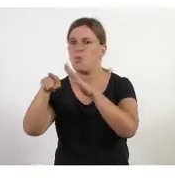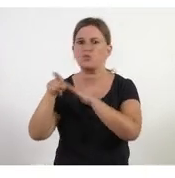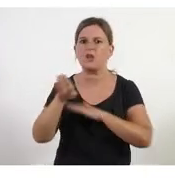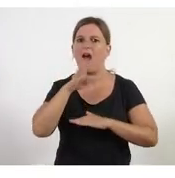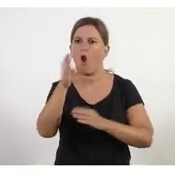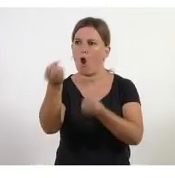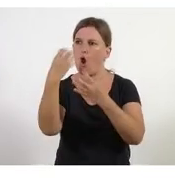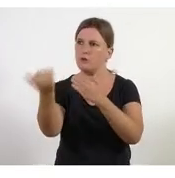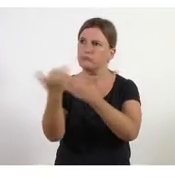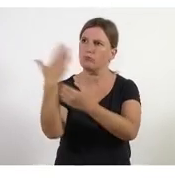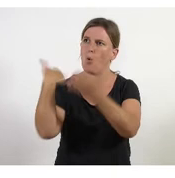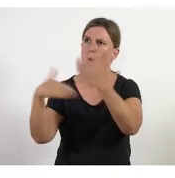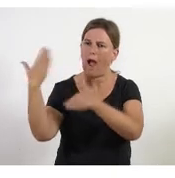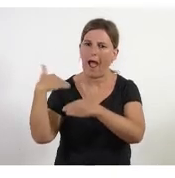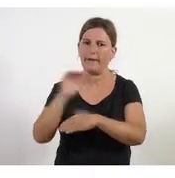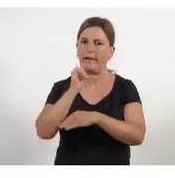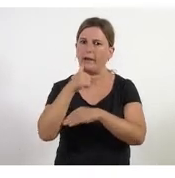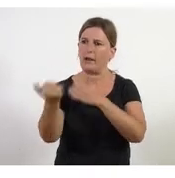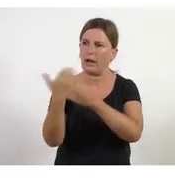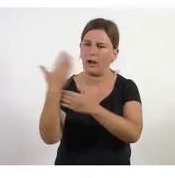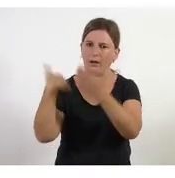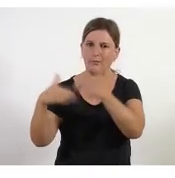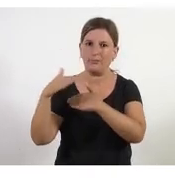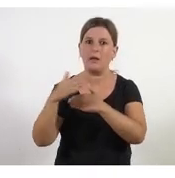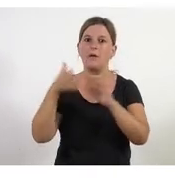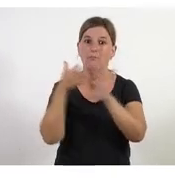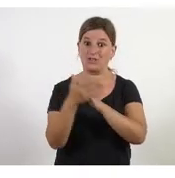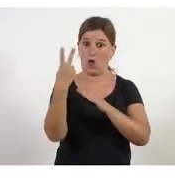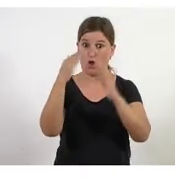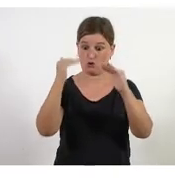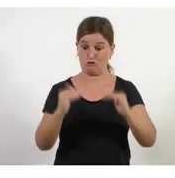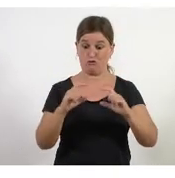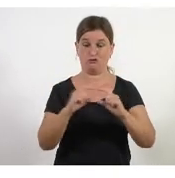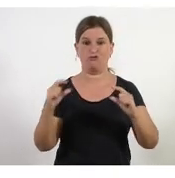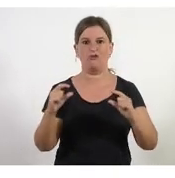recomanables per decidir-nos a fer-les servir dintre de les nostres converses d'equip.